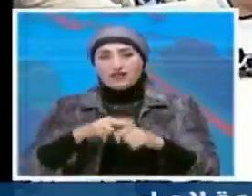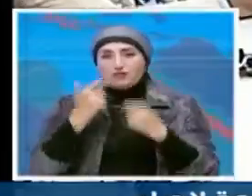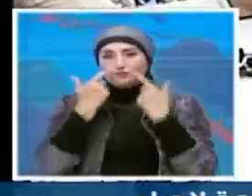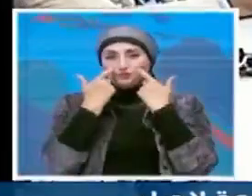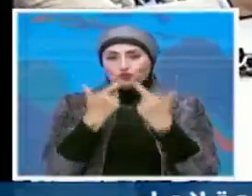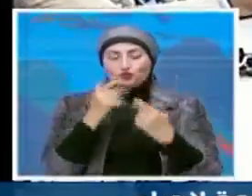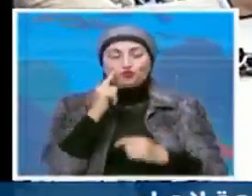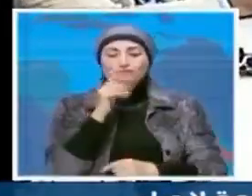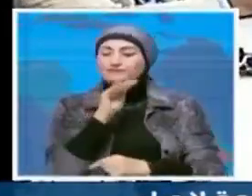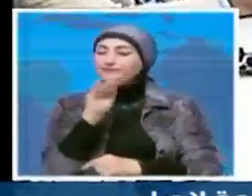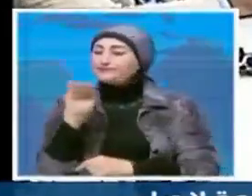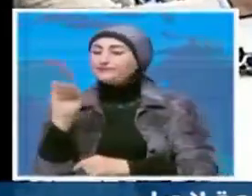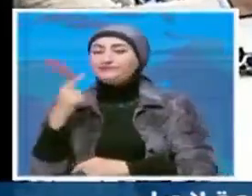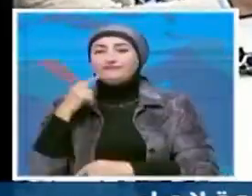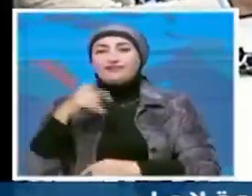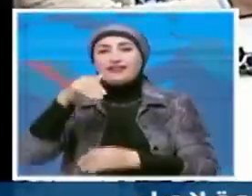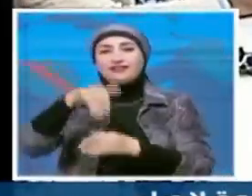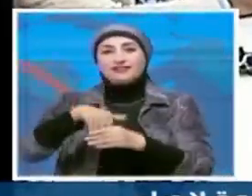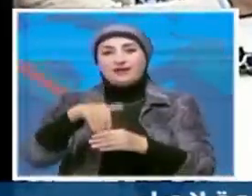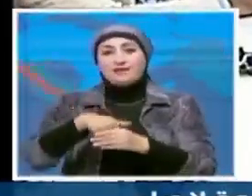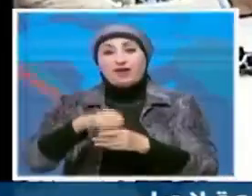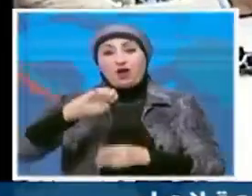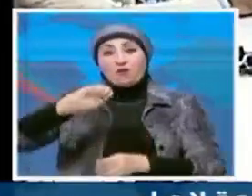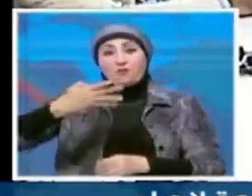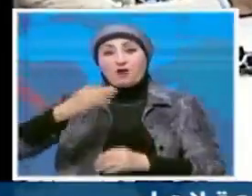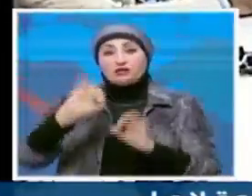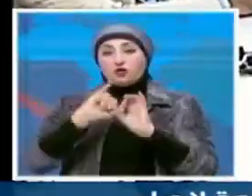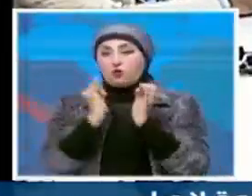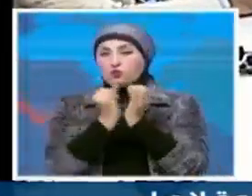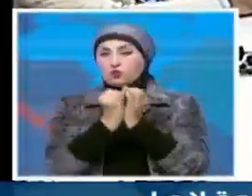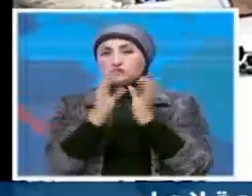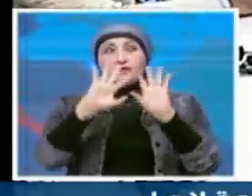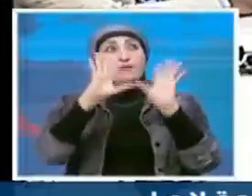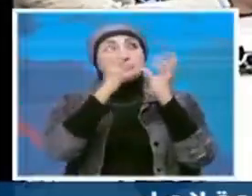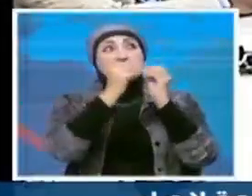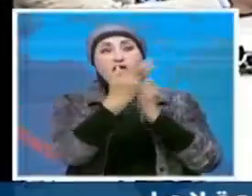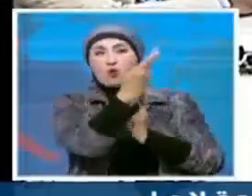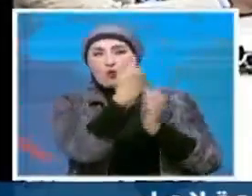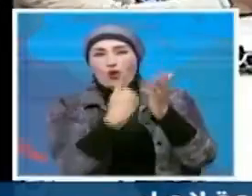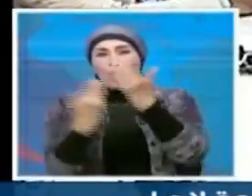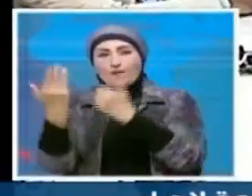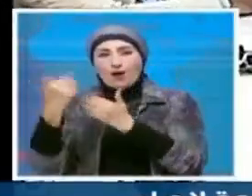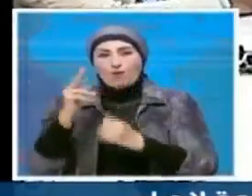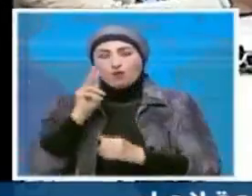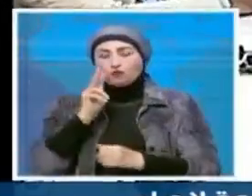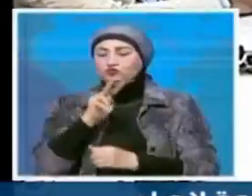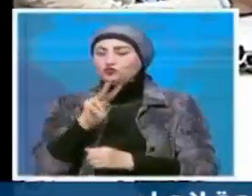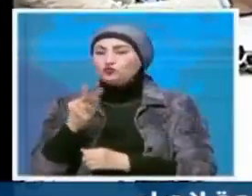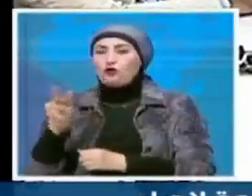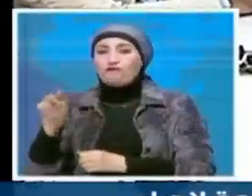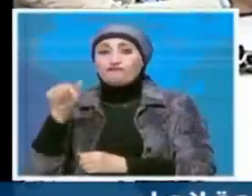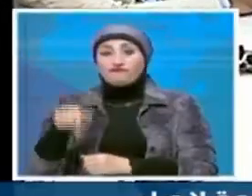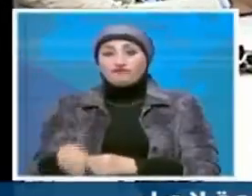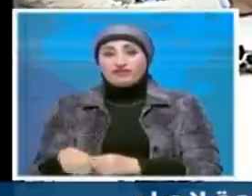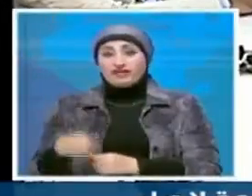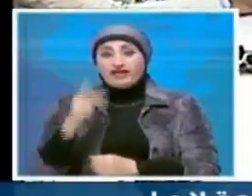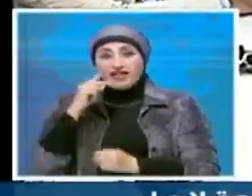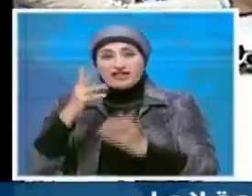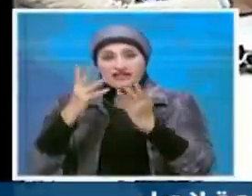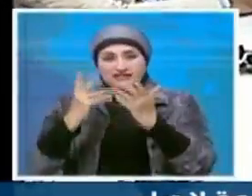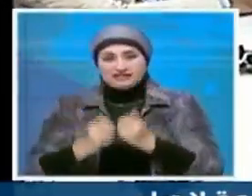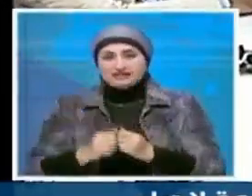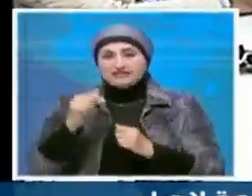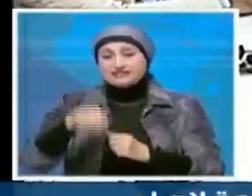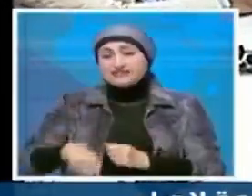لمتابعه بع العمليه الانتخابيه وان هناك 14 منظمه دوليه ستشارك في اعمال المتابعه